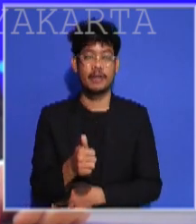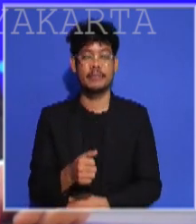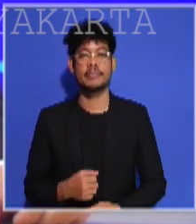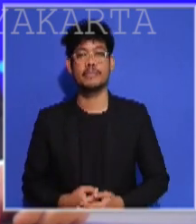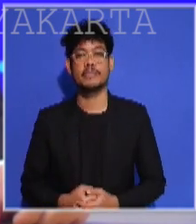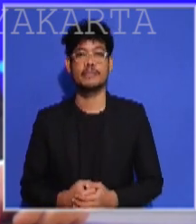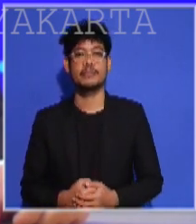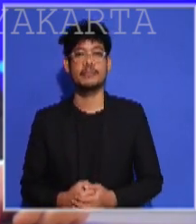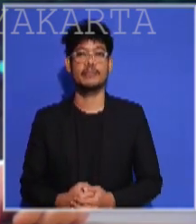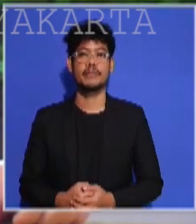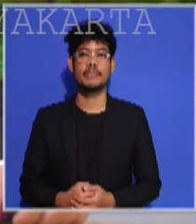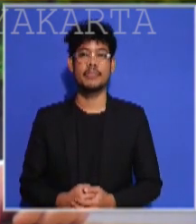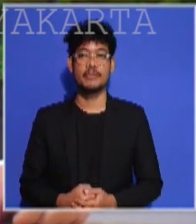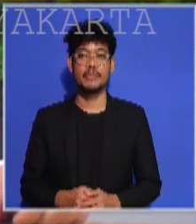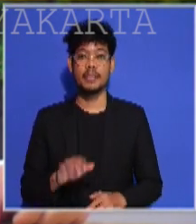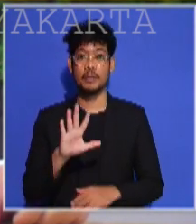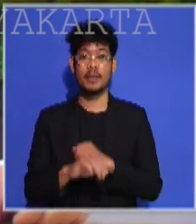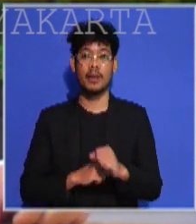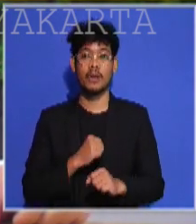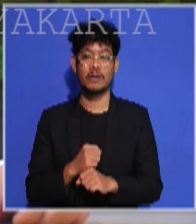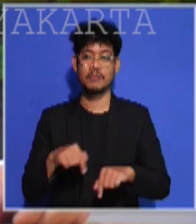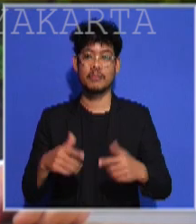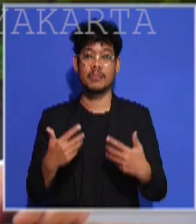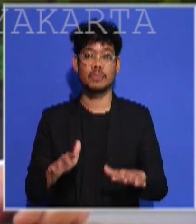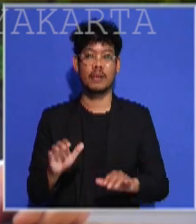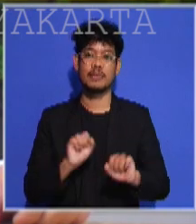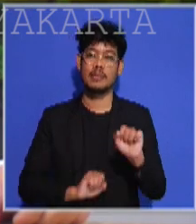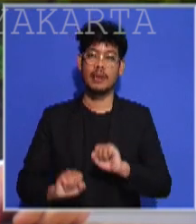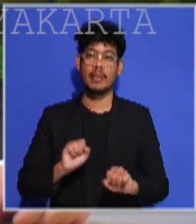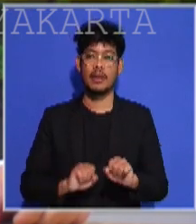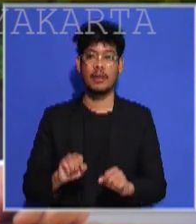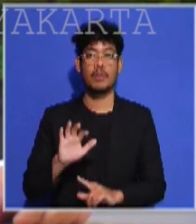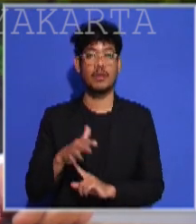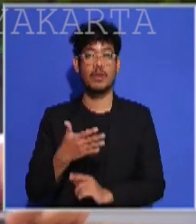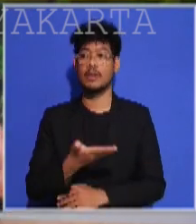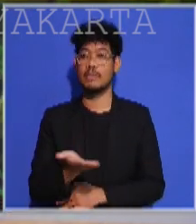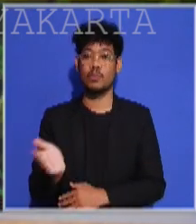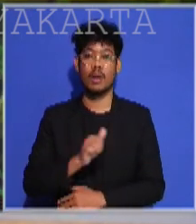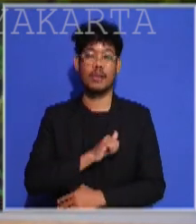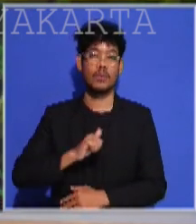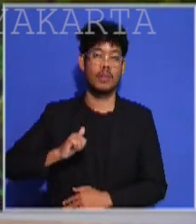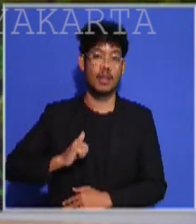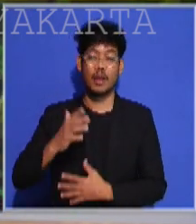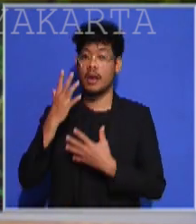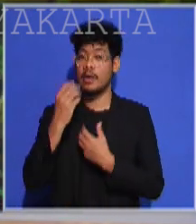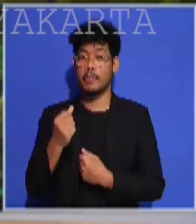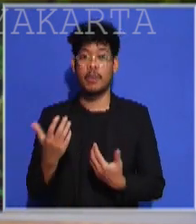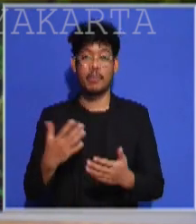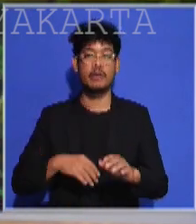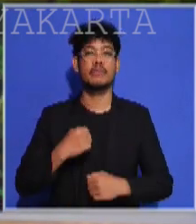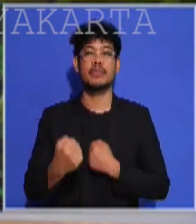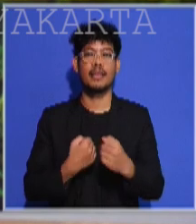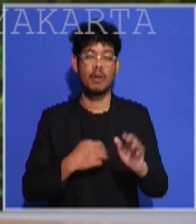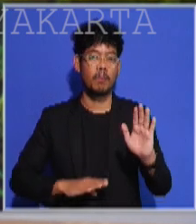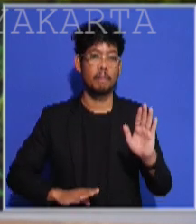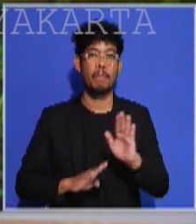milat maswira ke-5 tahun 2024 yang digelar di Bantul ini saudara seluruh anggota maswira DIY bertekad untuk maju bersamaan dan